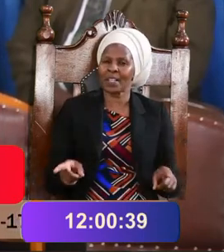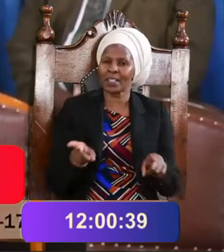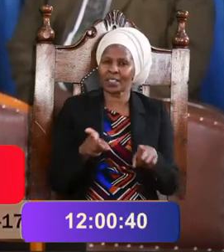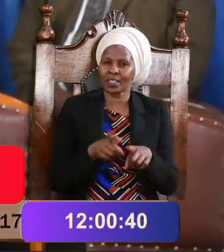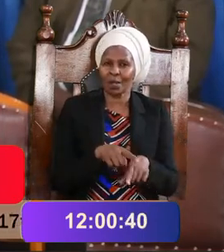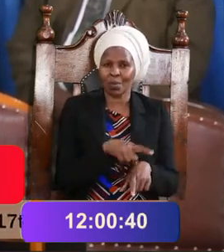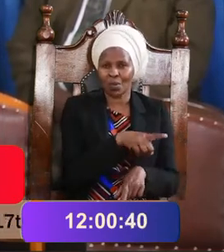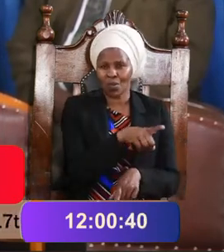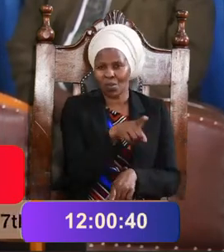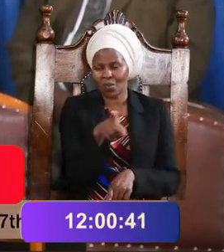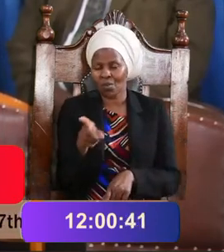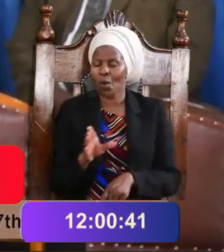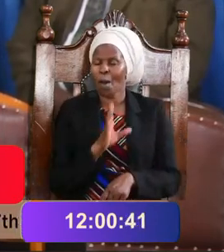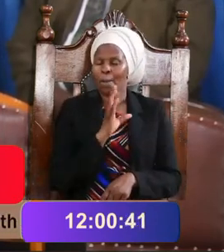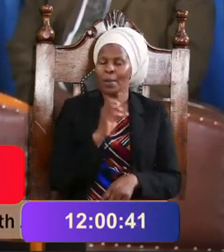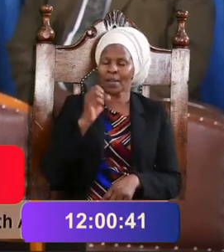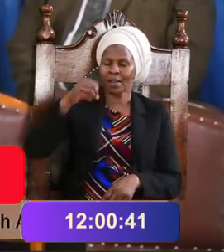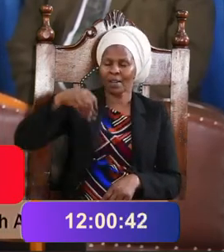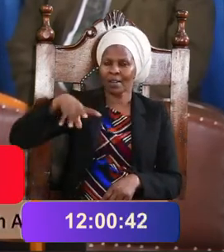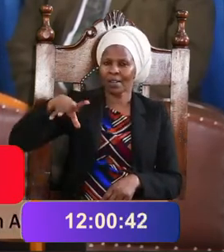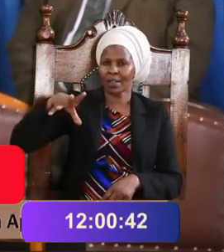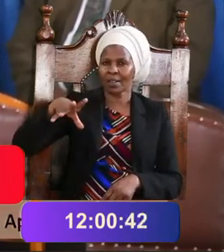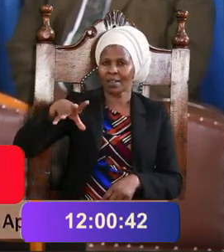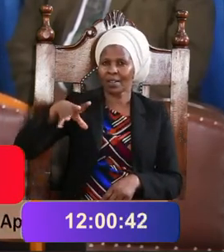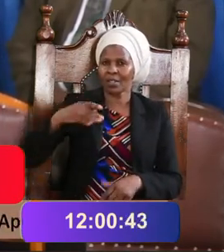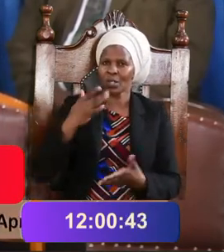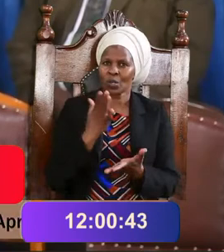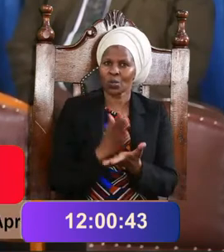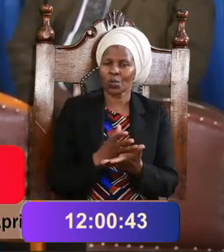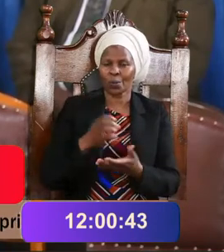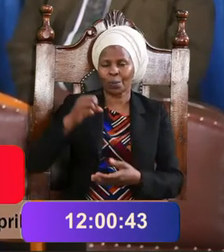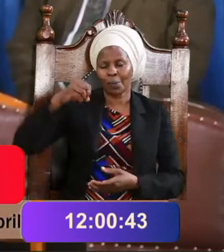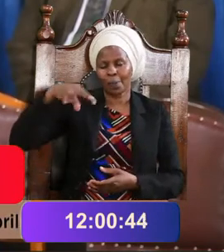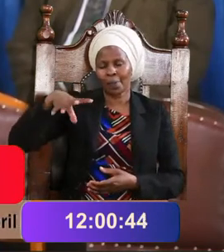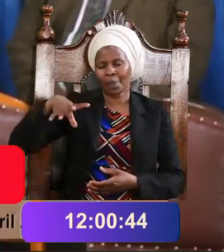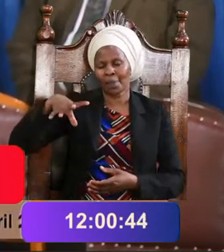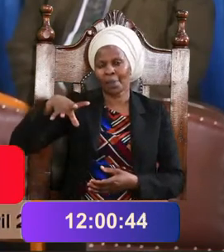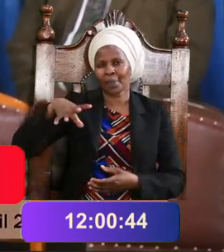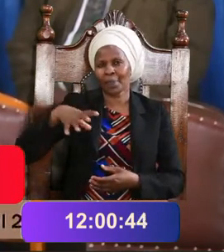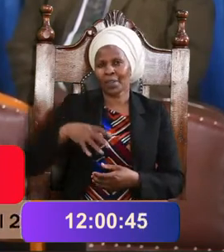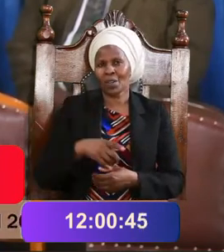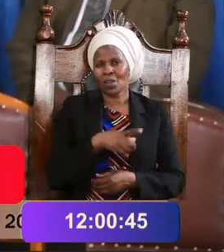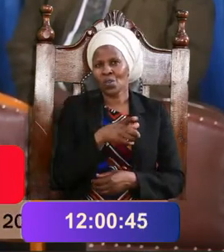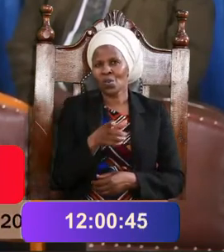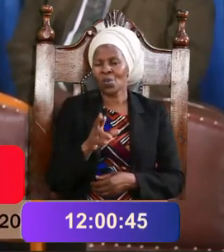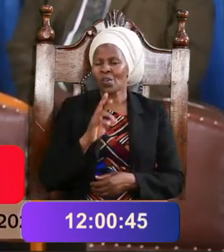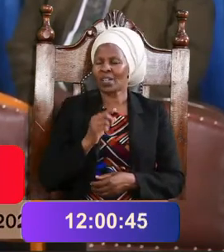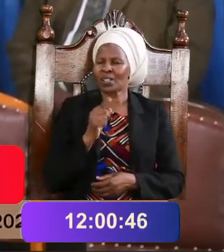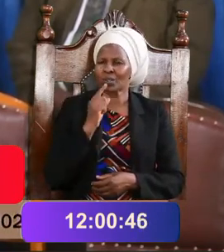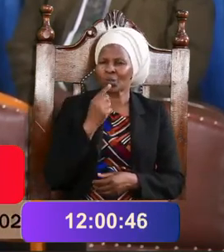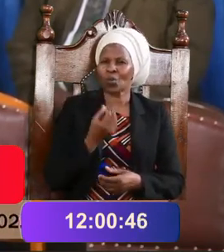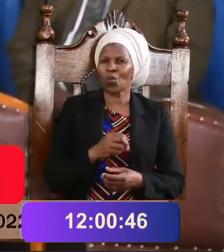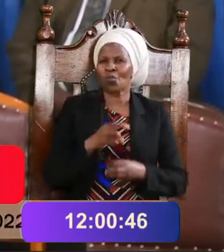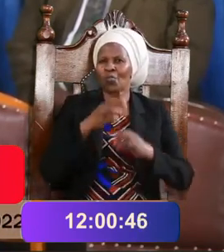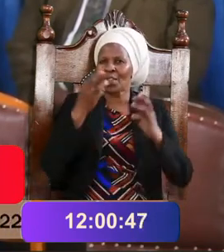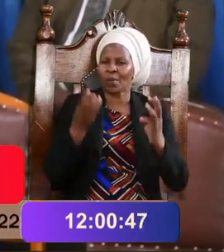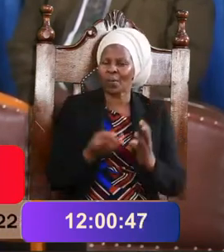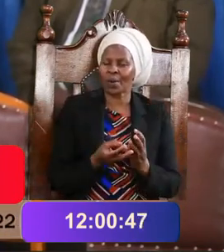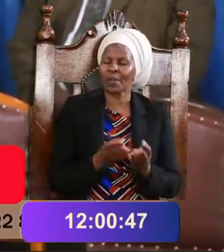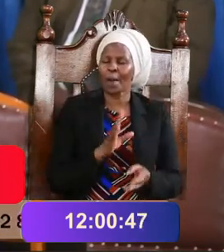ni mwanga, tuwe mwanga kamilifu. Tukiwa sisi tumeitwa kama chumvi ya dunia, tuwe